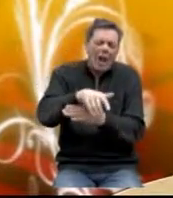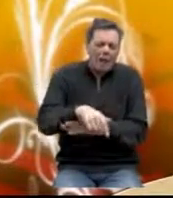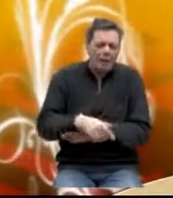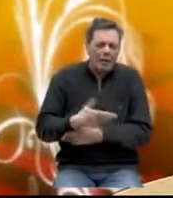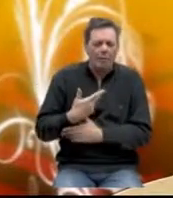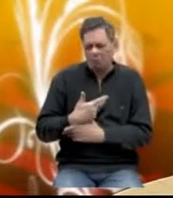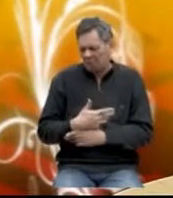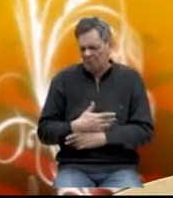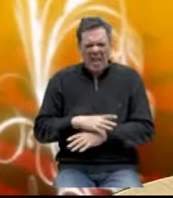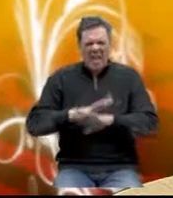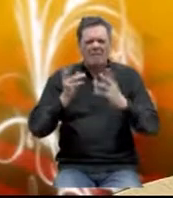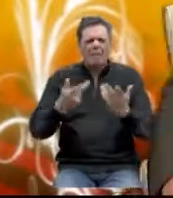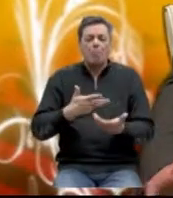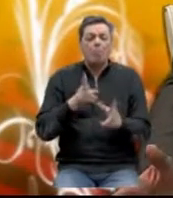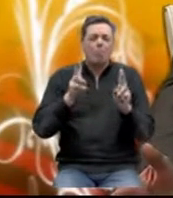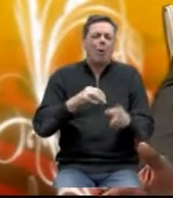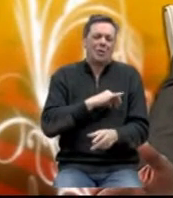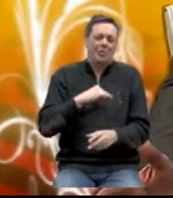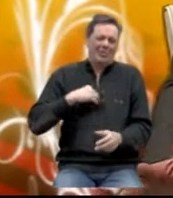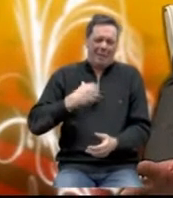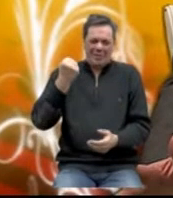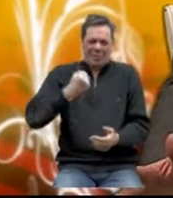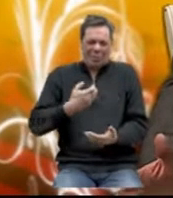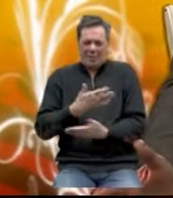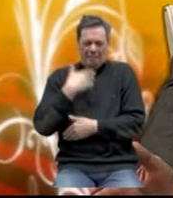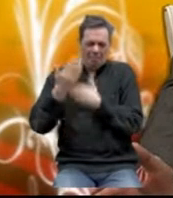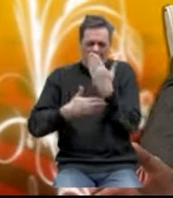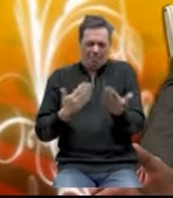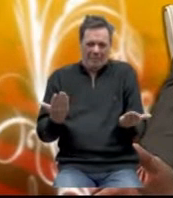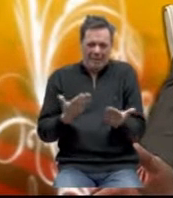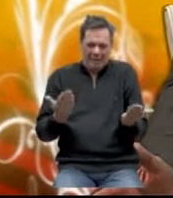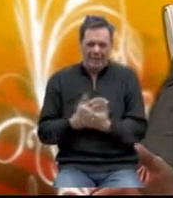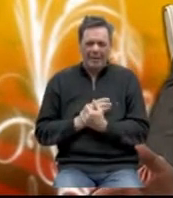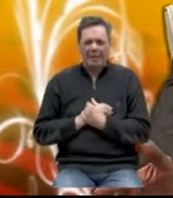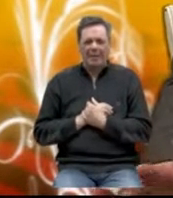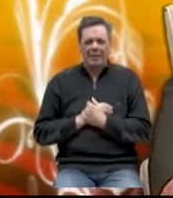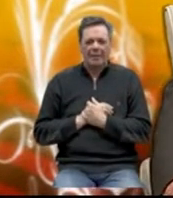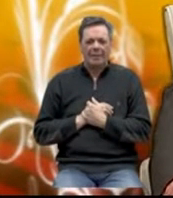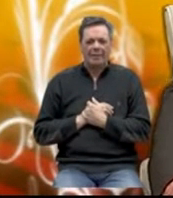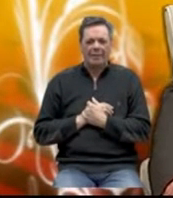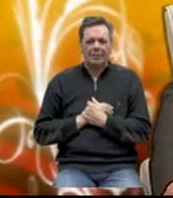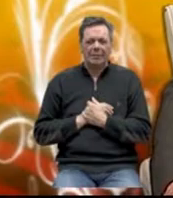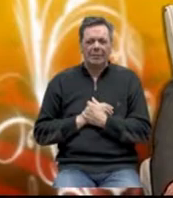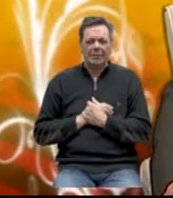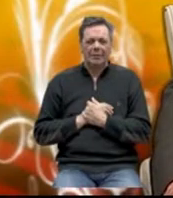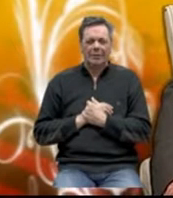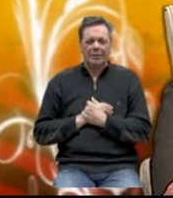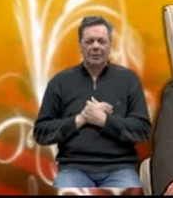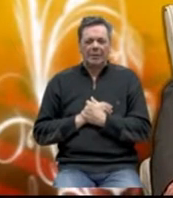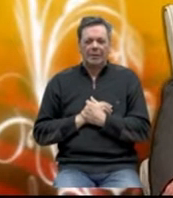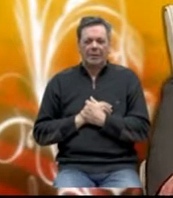se ubiti. Ja ću vam opisati jedan praktičan primjer toga. Imamo i 2 minute. Sve u redu.